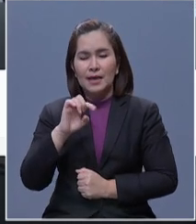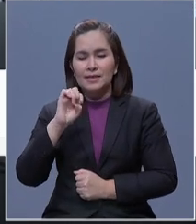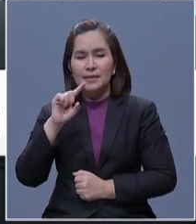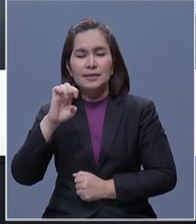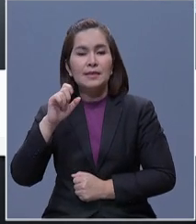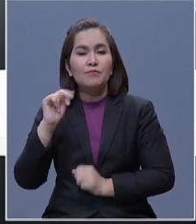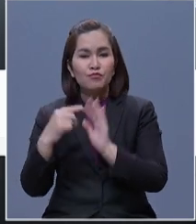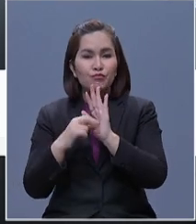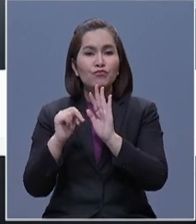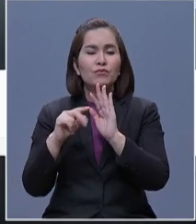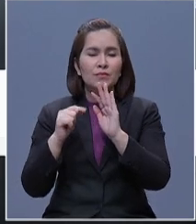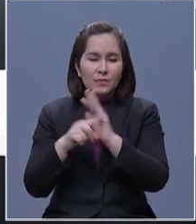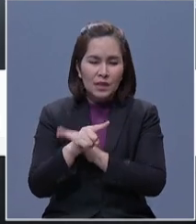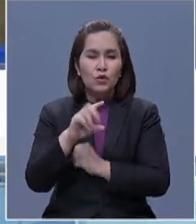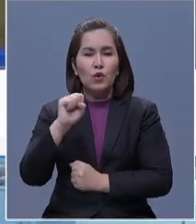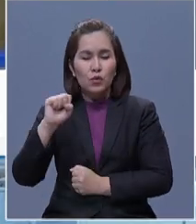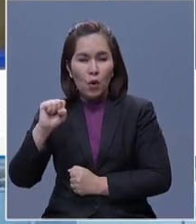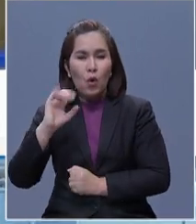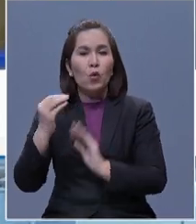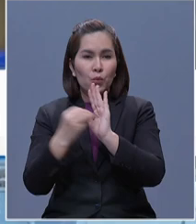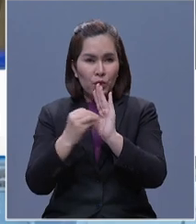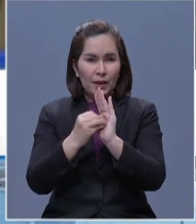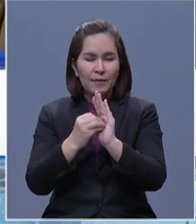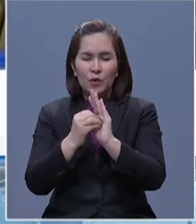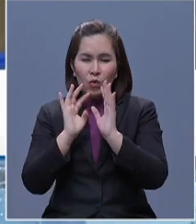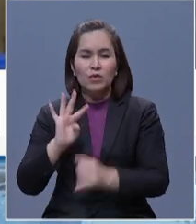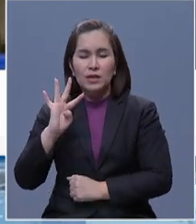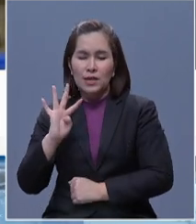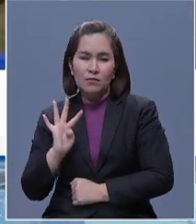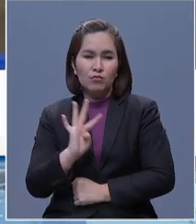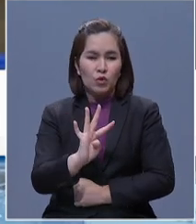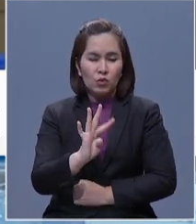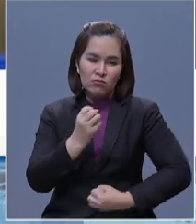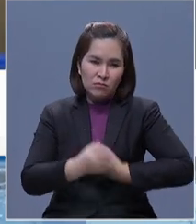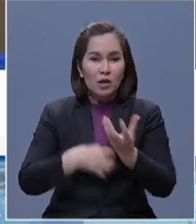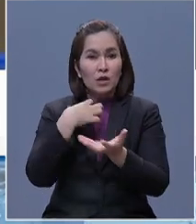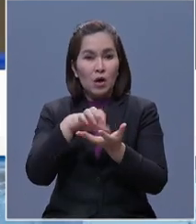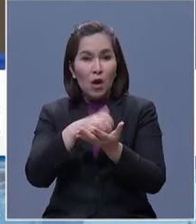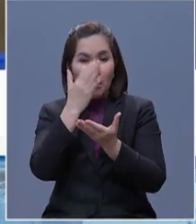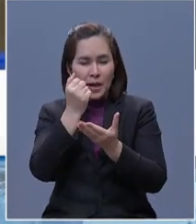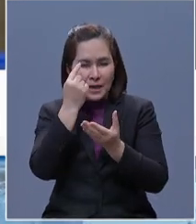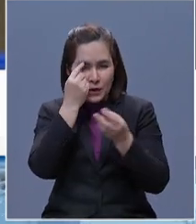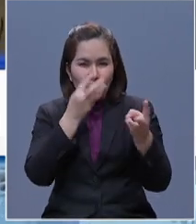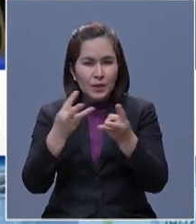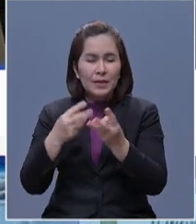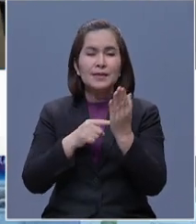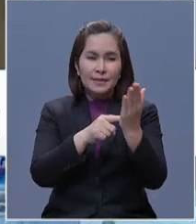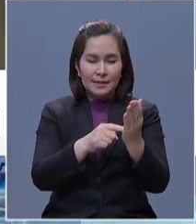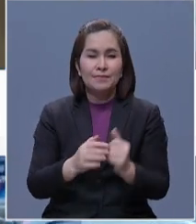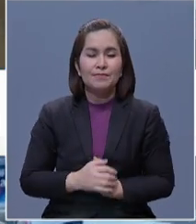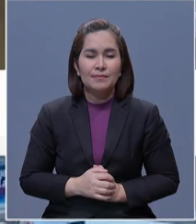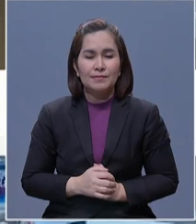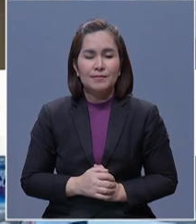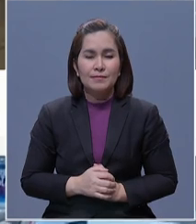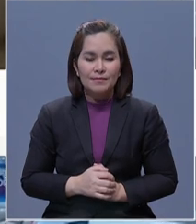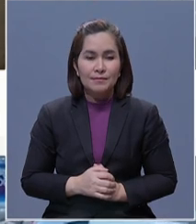มนิธินันท์สสเขตสายไหมเป็นตัวแทนในการเสนอแนวทางทำประชามติในครั้งนี ้ค่ะ คุณนิกรนะก็บ